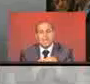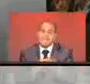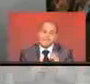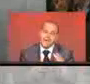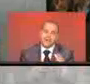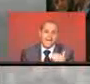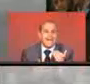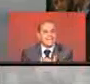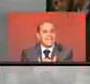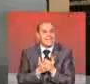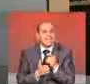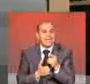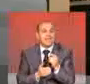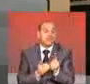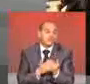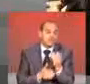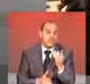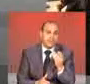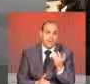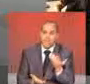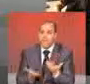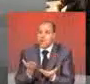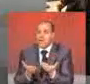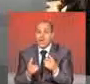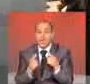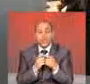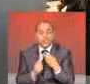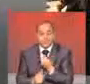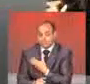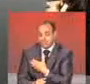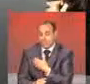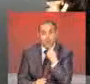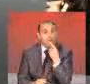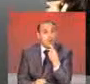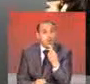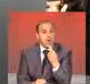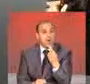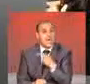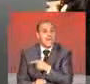على الاقتصاديات الناشئة مقارنة بالدول الغنية في